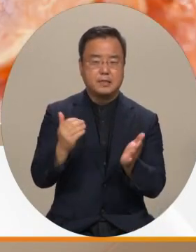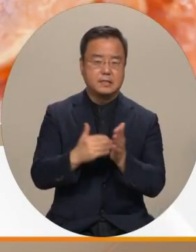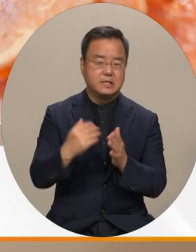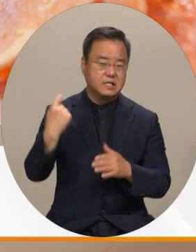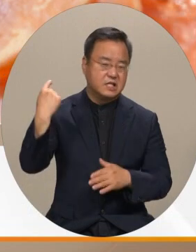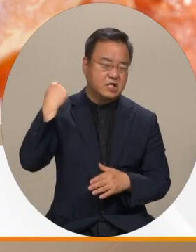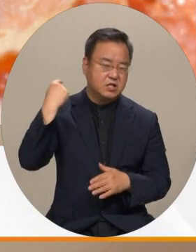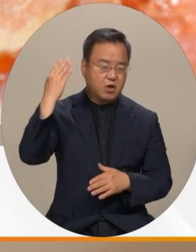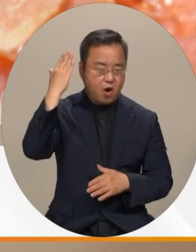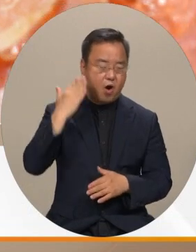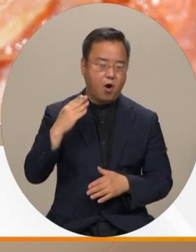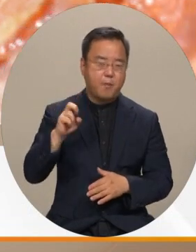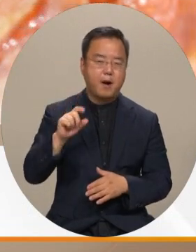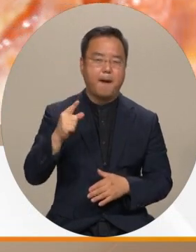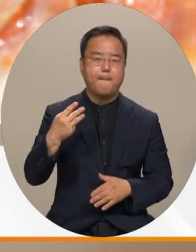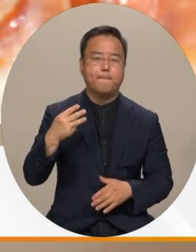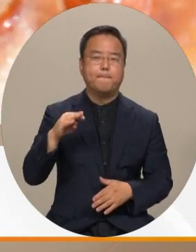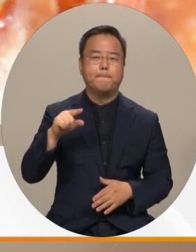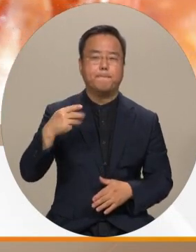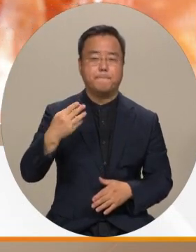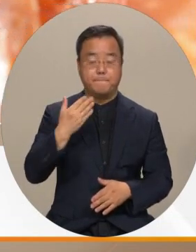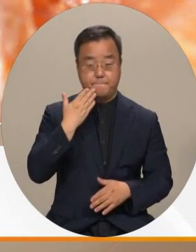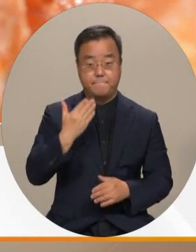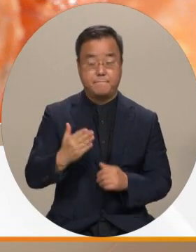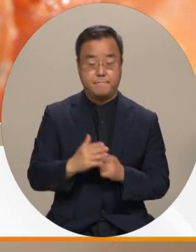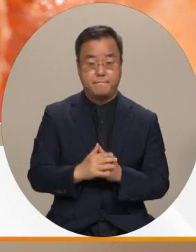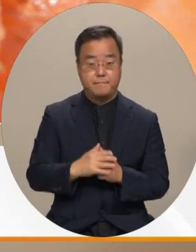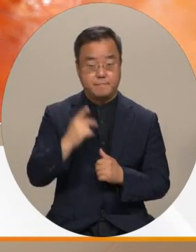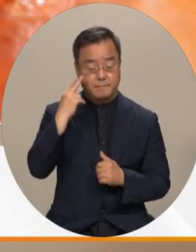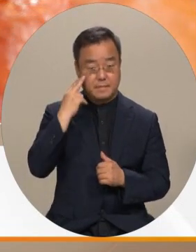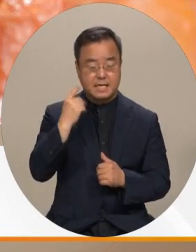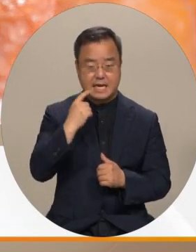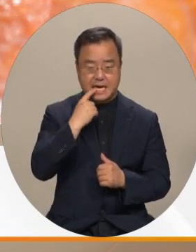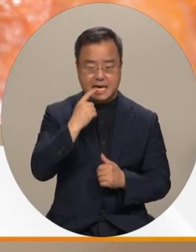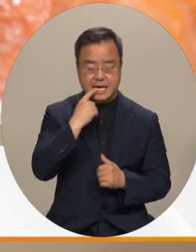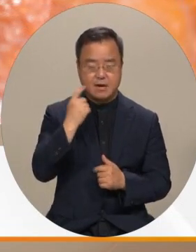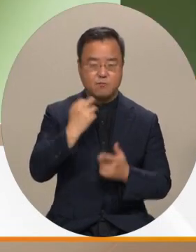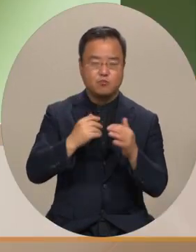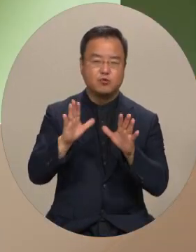이제 출몰할 가능성이 있고요 특히이 중에서도 뭐 미국 흰블라우스